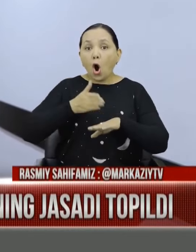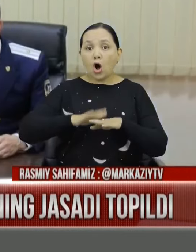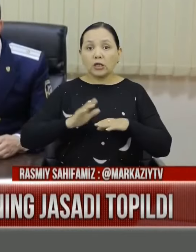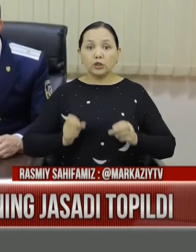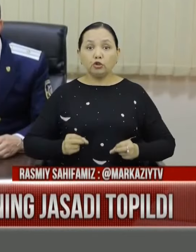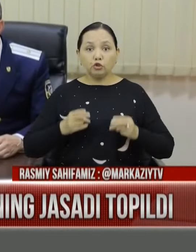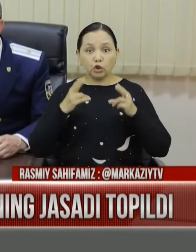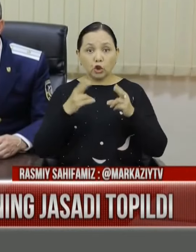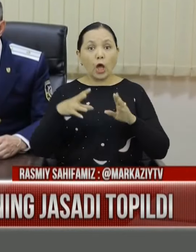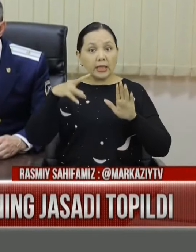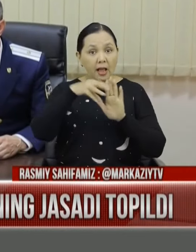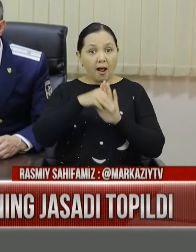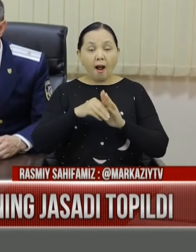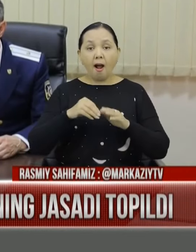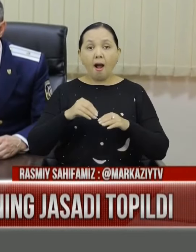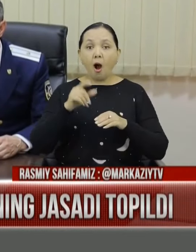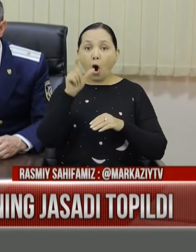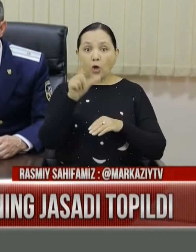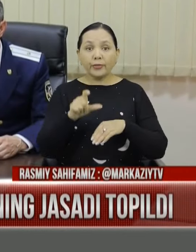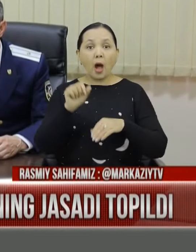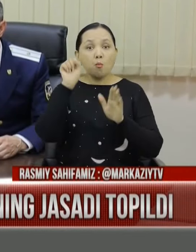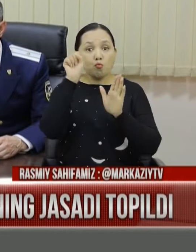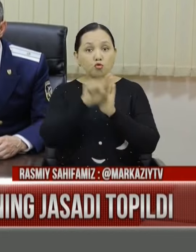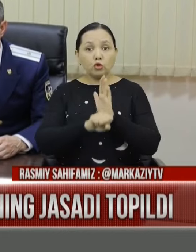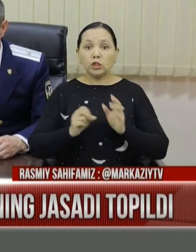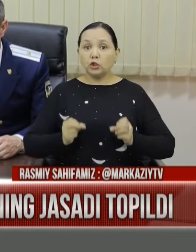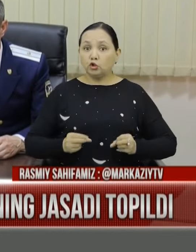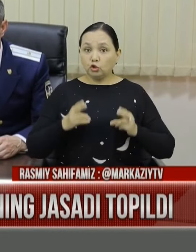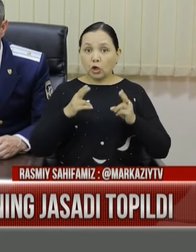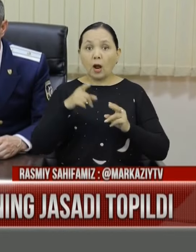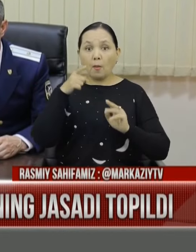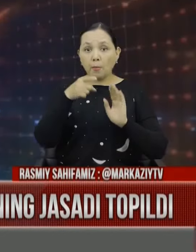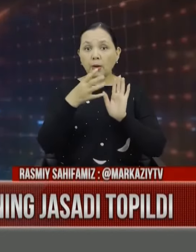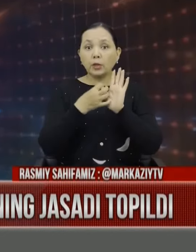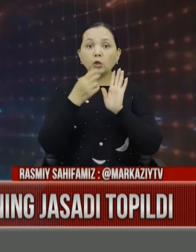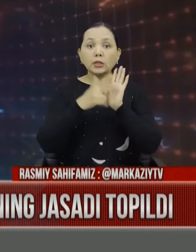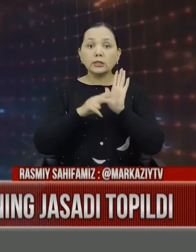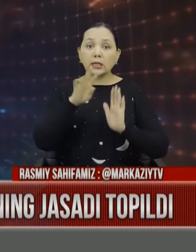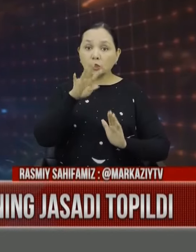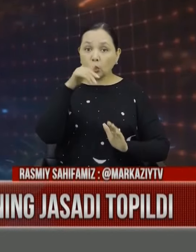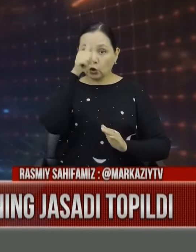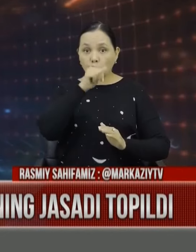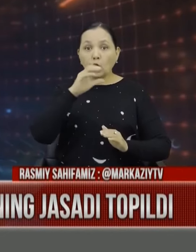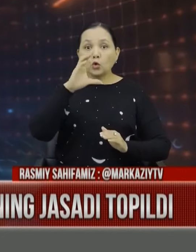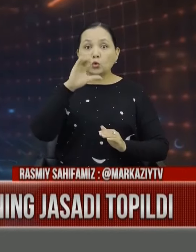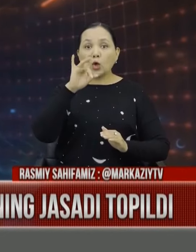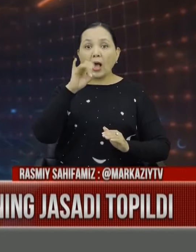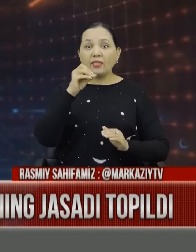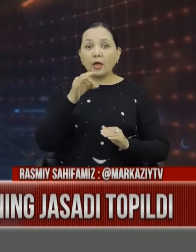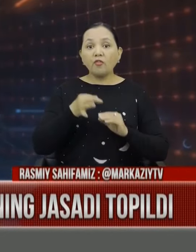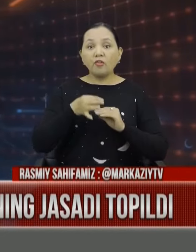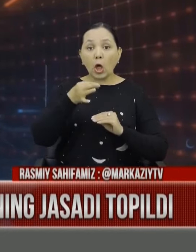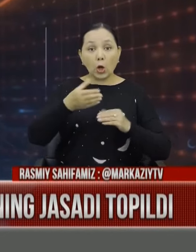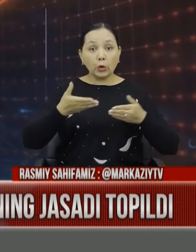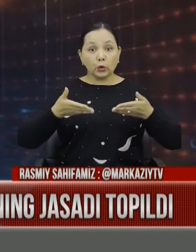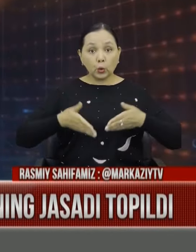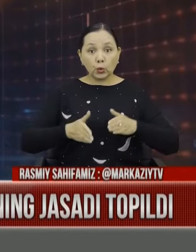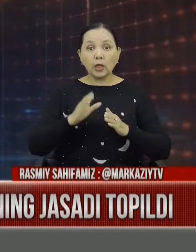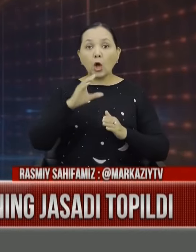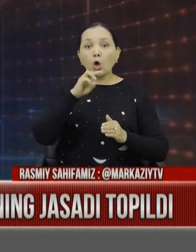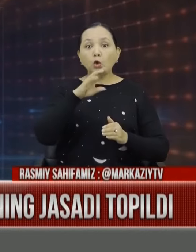jinoyatlar turkumiga kiruvchi qasddan odam o'ldirish jinoyati 1984 yilda Surxondaryo viloyatida tug'ilgan